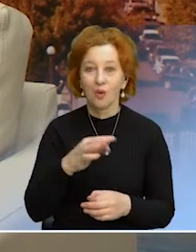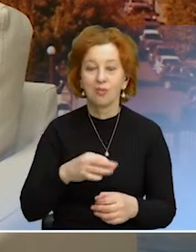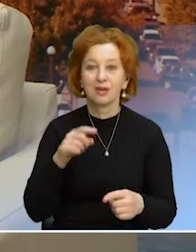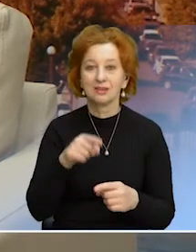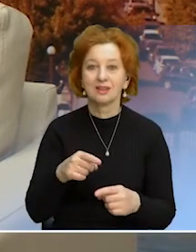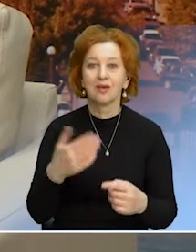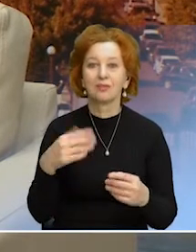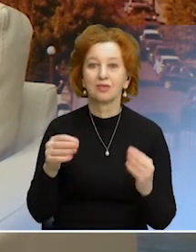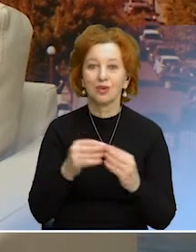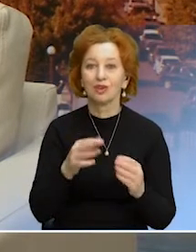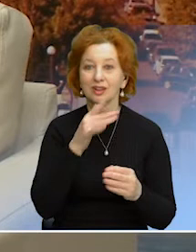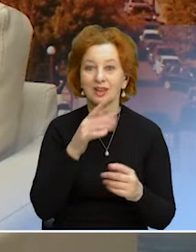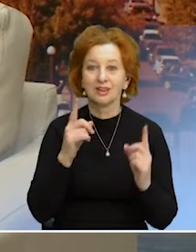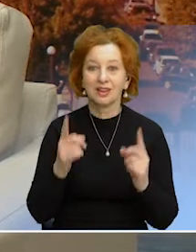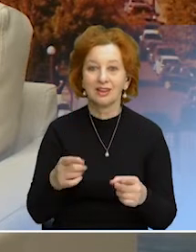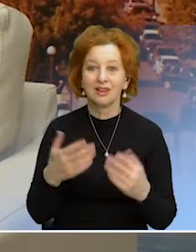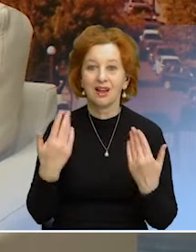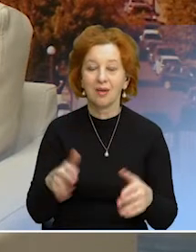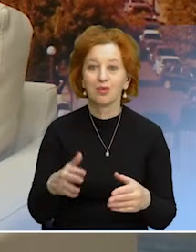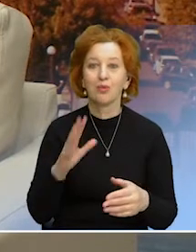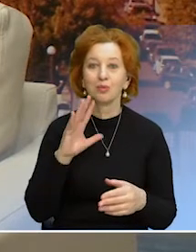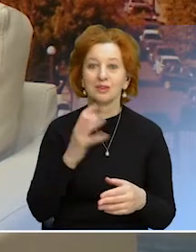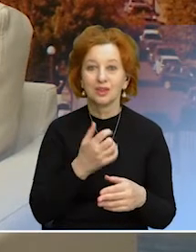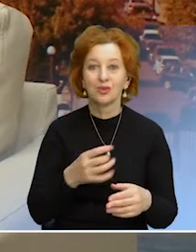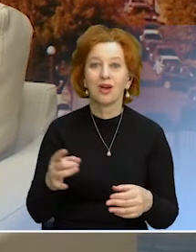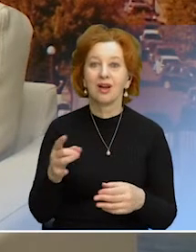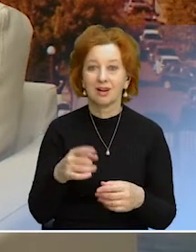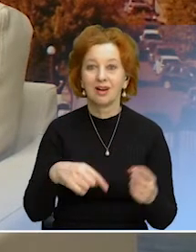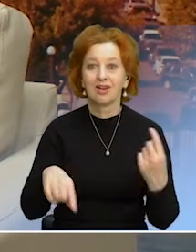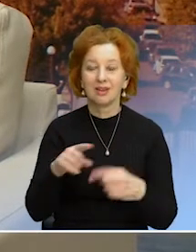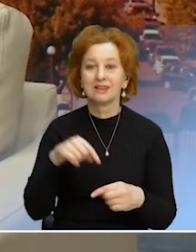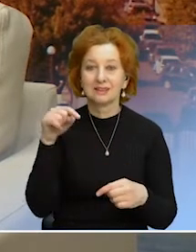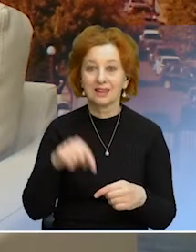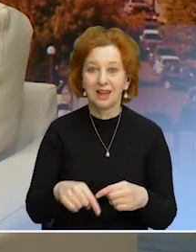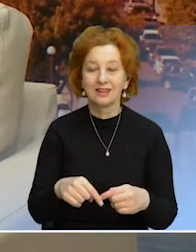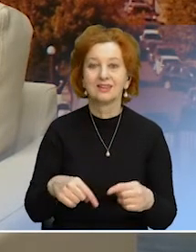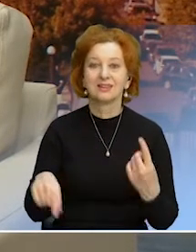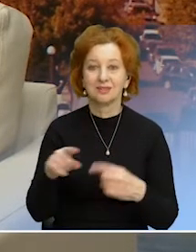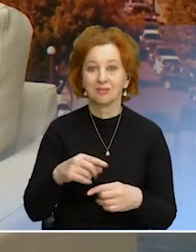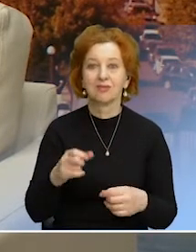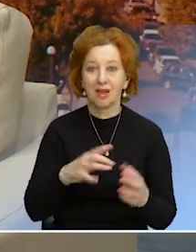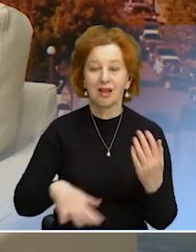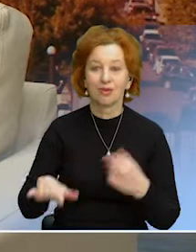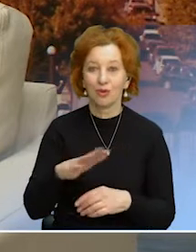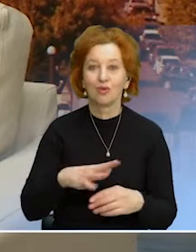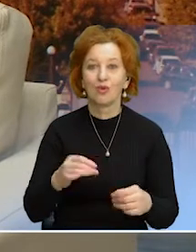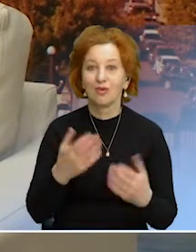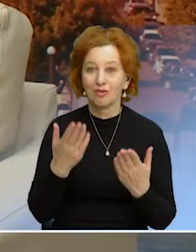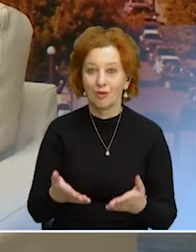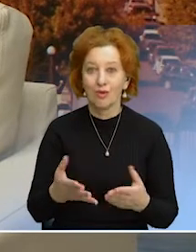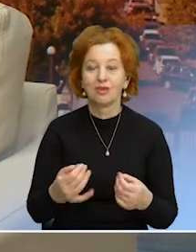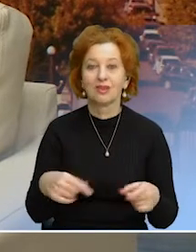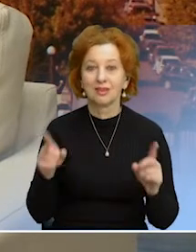Там службы 10 лет. Ну, а потом уже серьезная работа в Соединенных Штатах. И здесь, на Дону, в Москве.